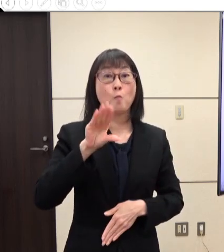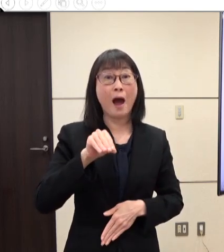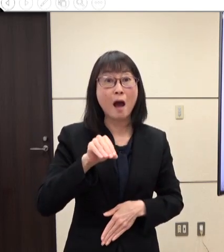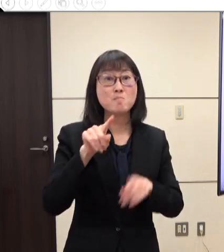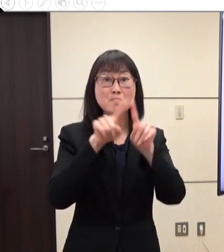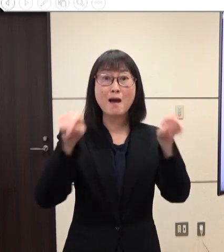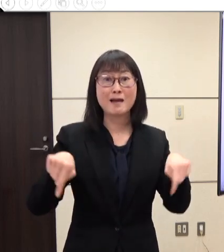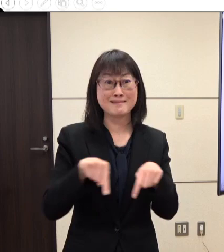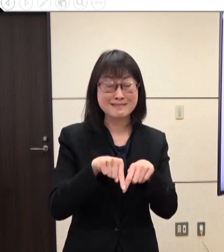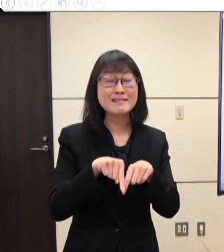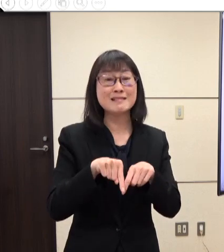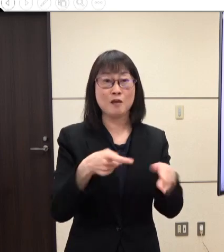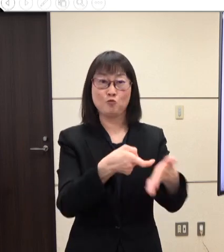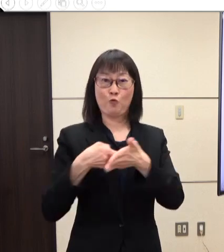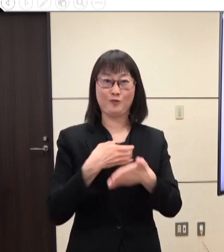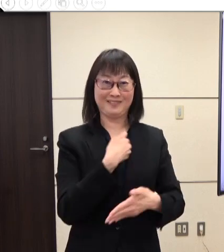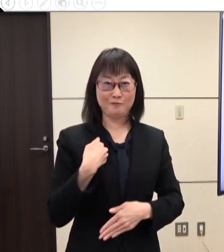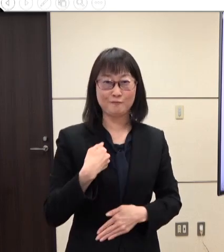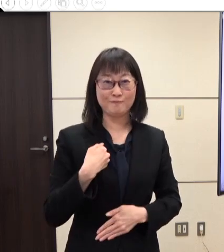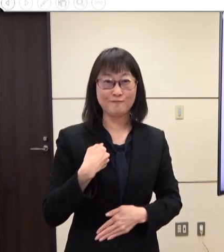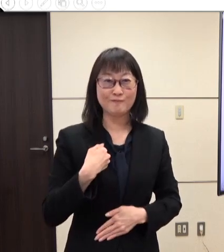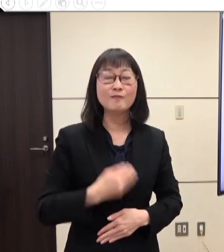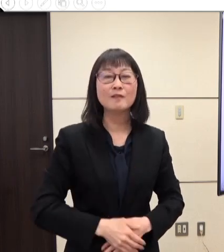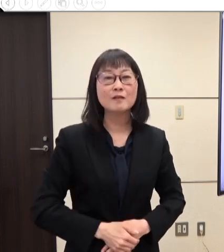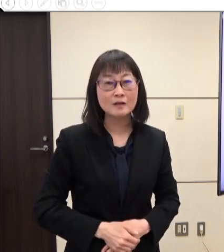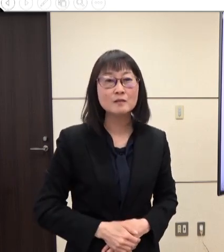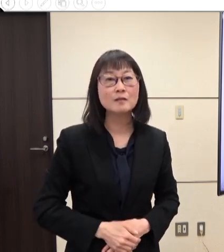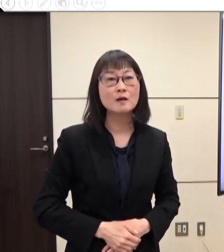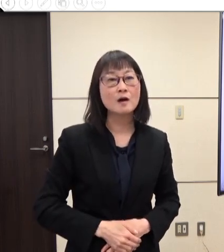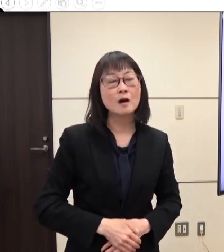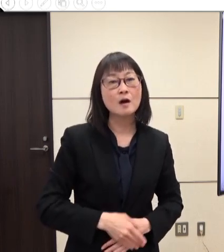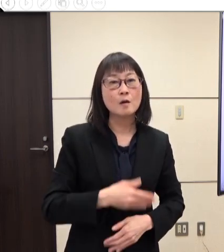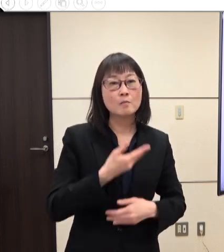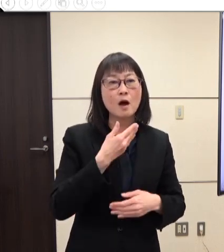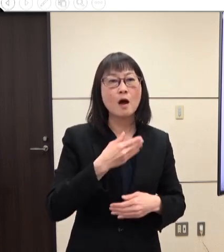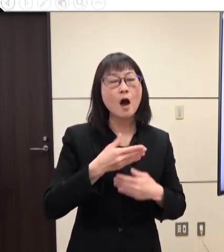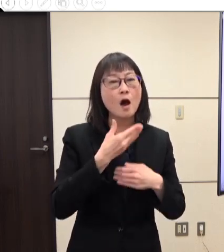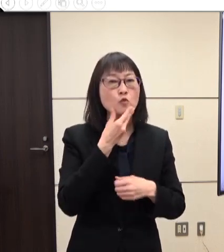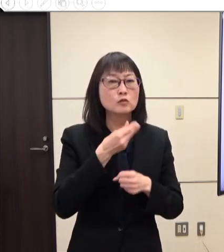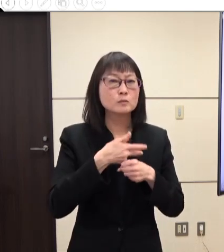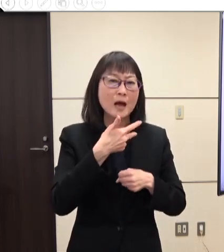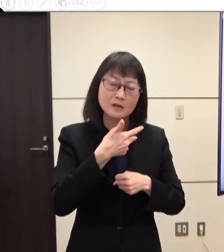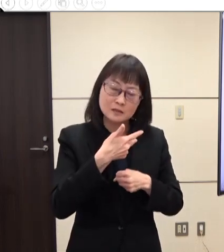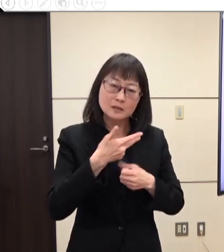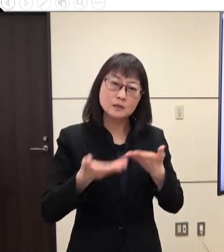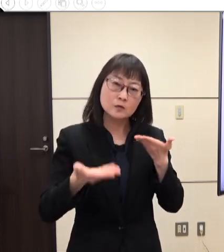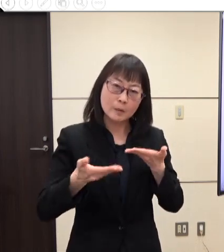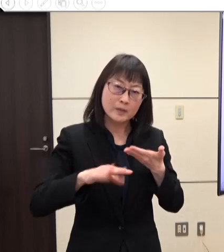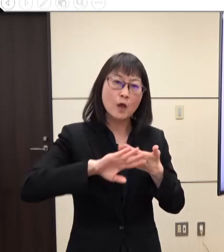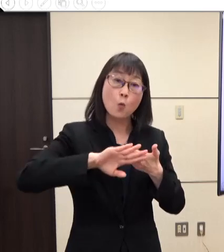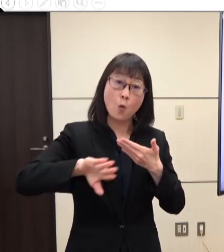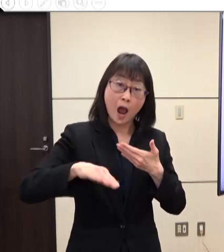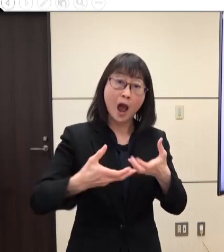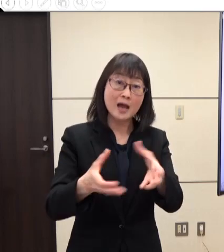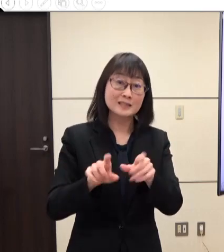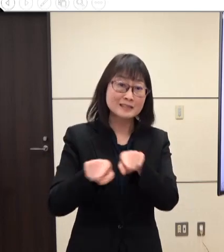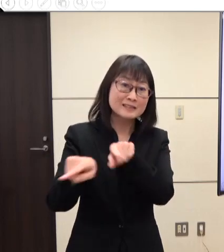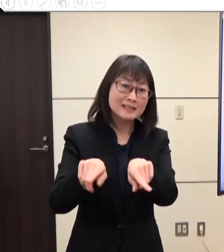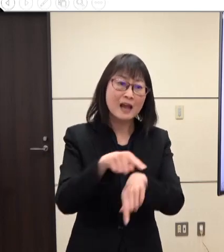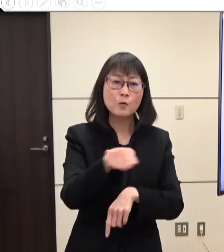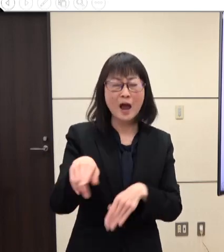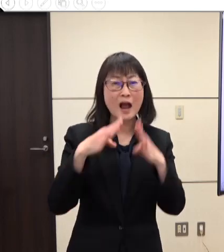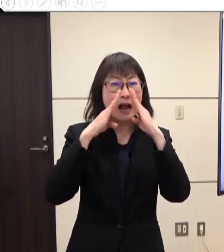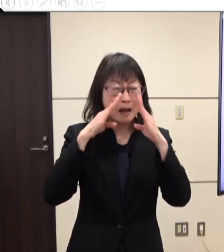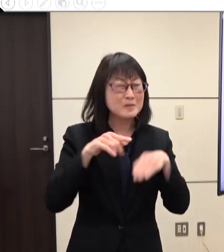と福島市よりは多分他の自治体のやり方はもっと紙を使うやり方をやってるんじゃないかと思うんです。私が関係した